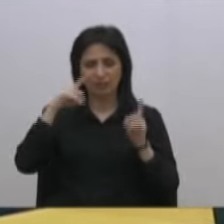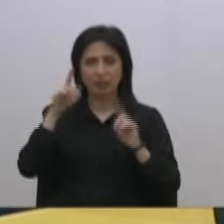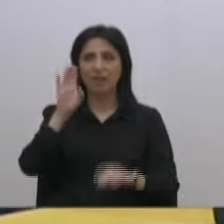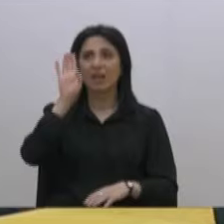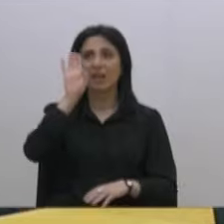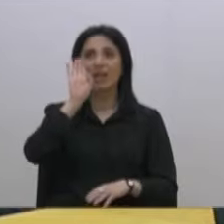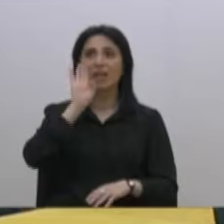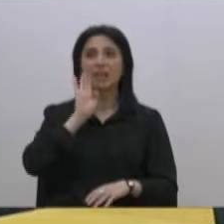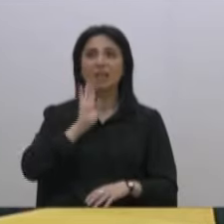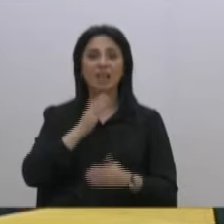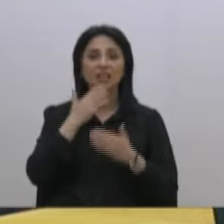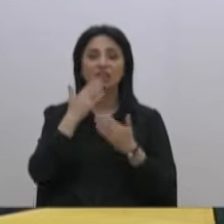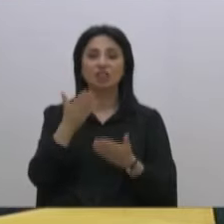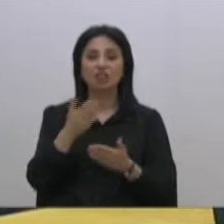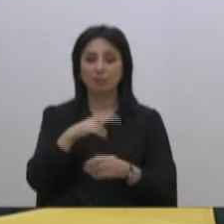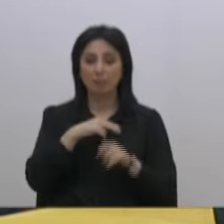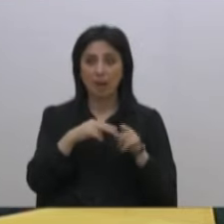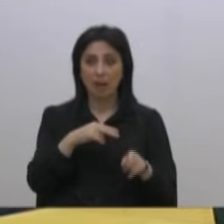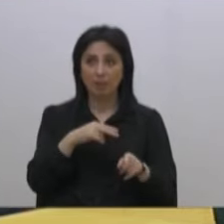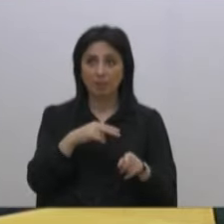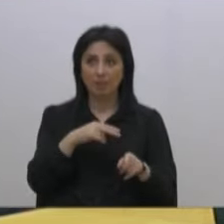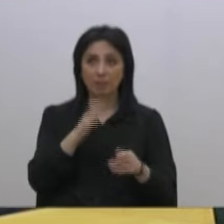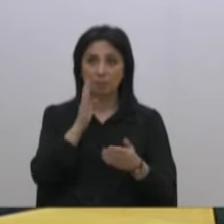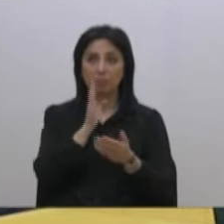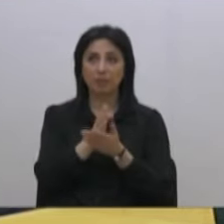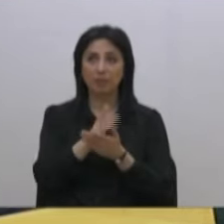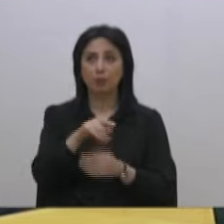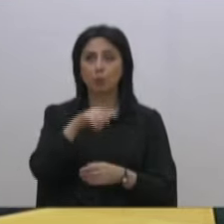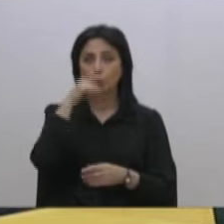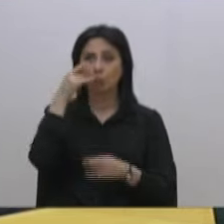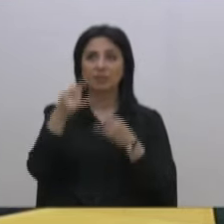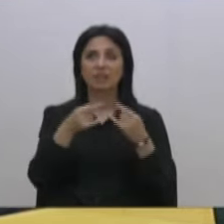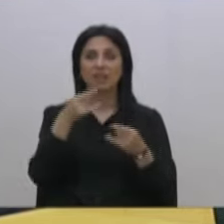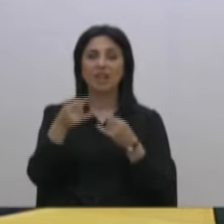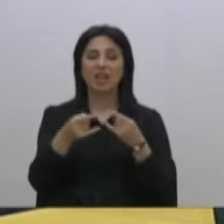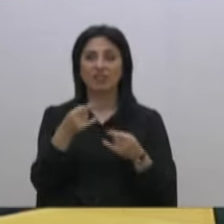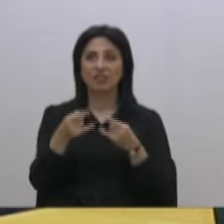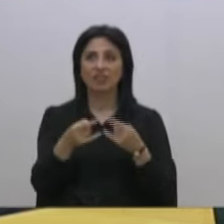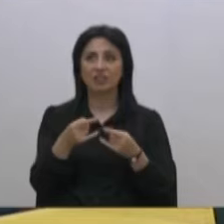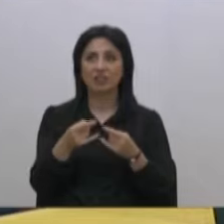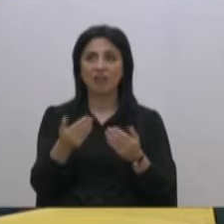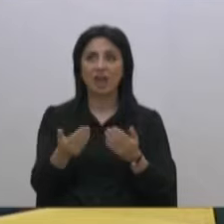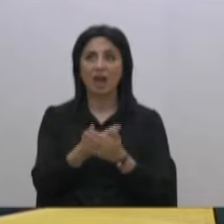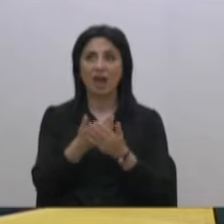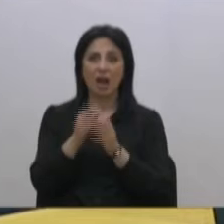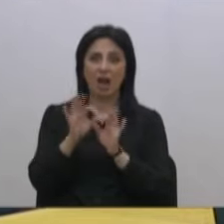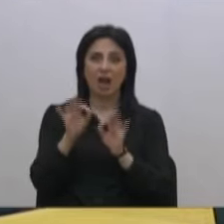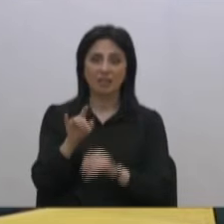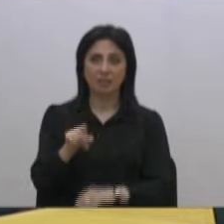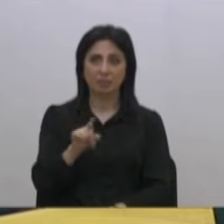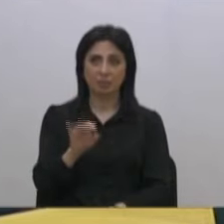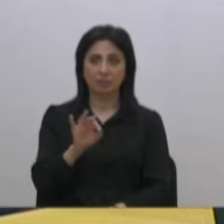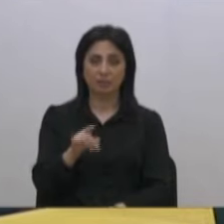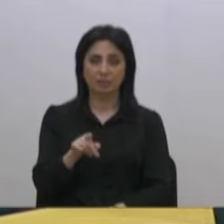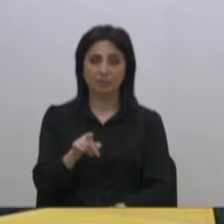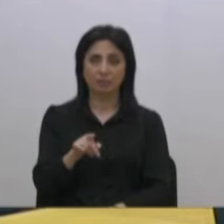დილით შეკითხვებს გვისმამდნენ პარლამენტში პირდაპირ რუსული ტელევიზიების სულ ახალ განცხადებებზე